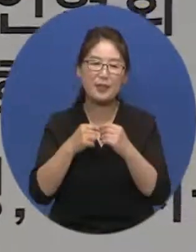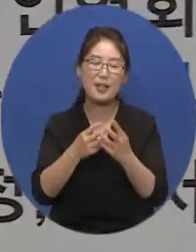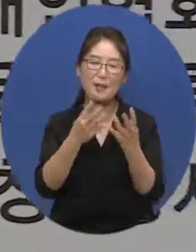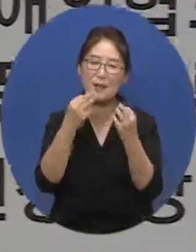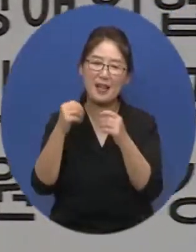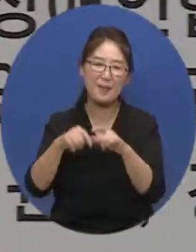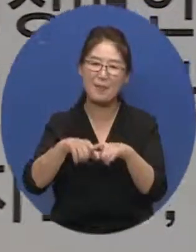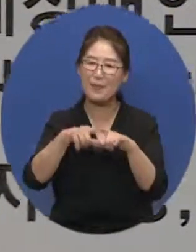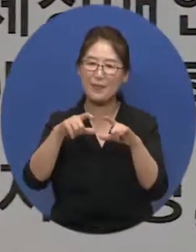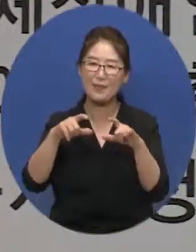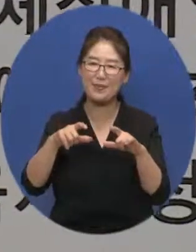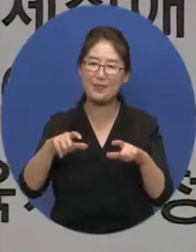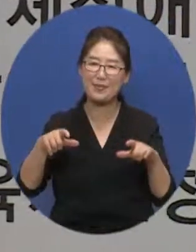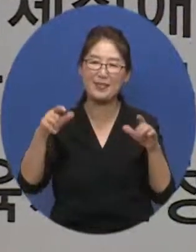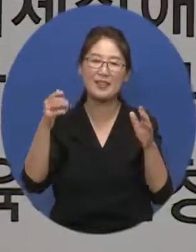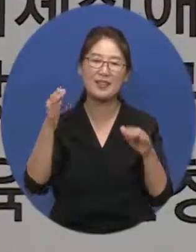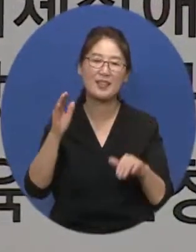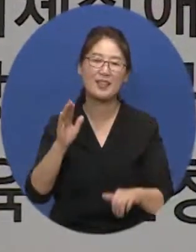깊어가는데